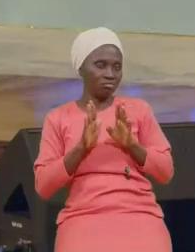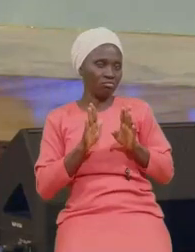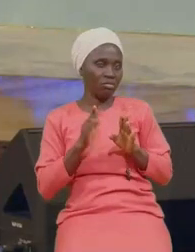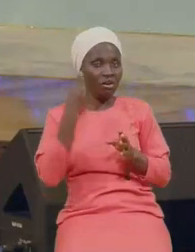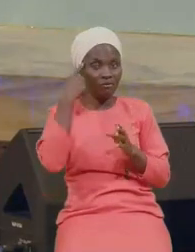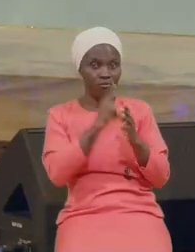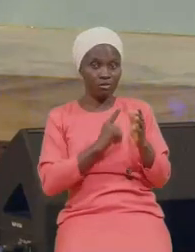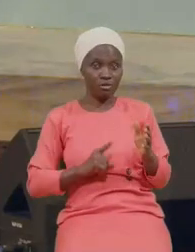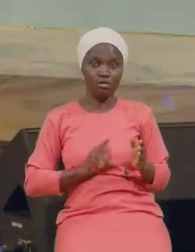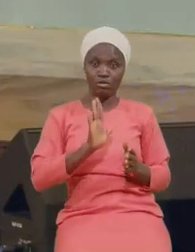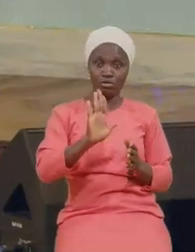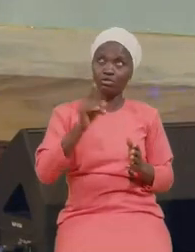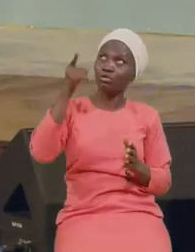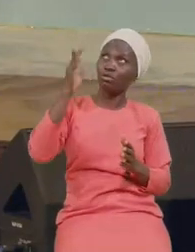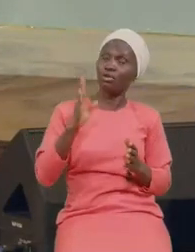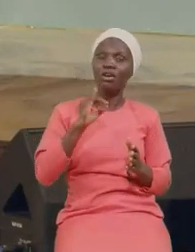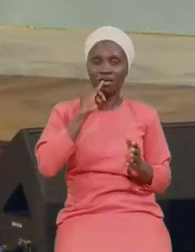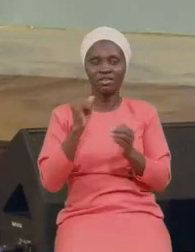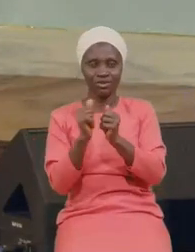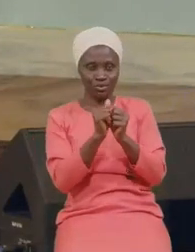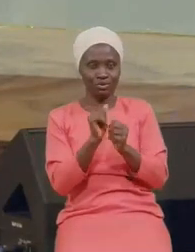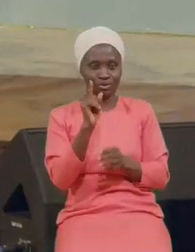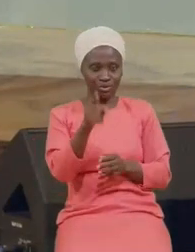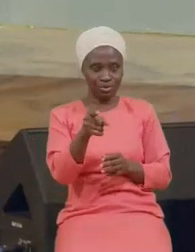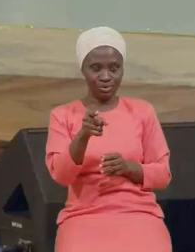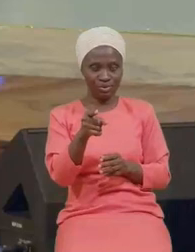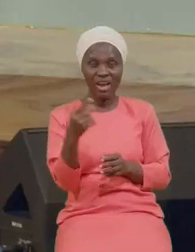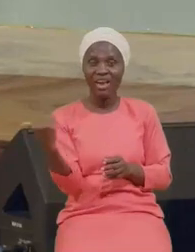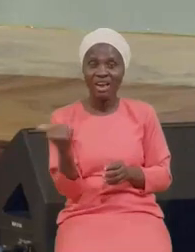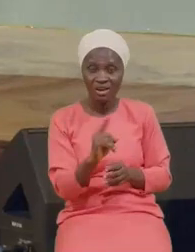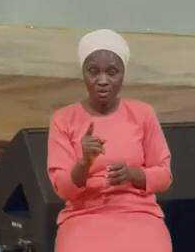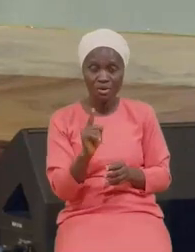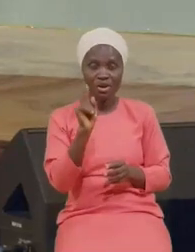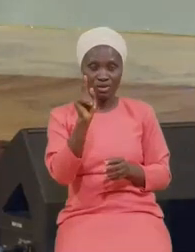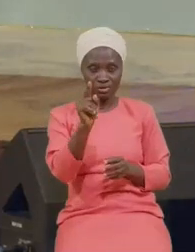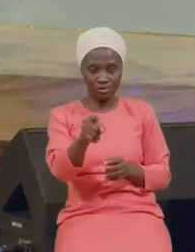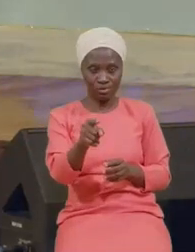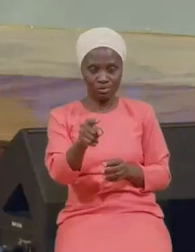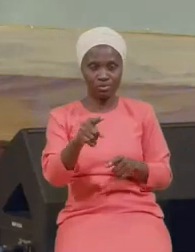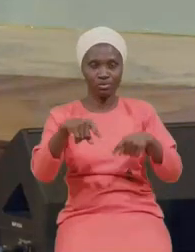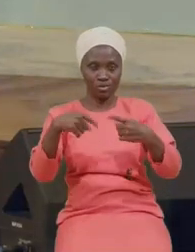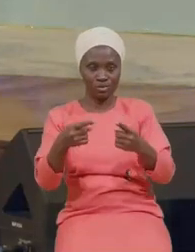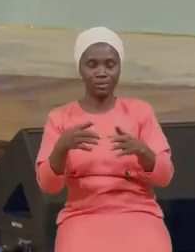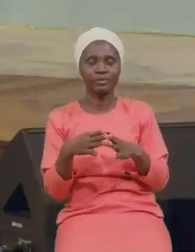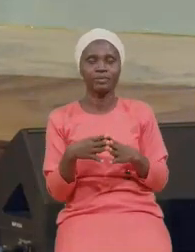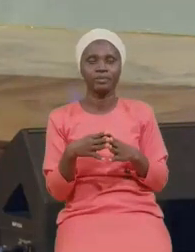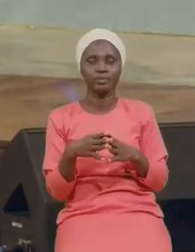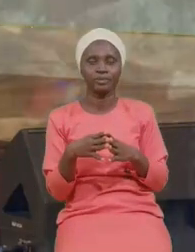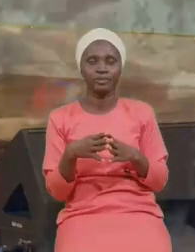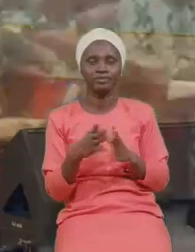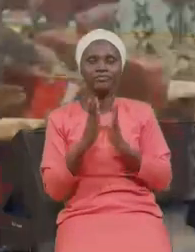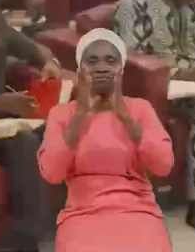ton Dieu est avec toi dans tout ce que tu entreprendras et